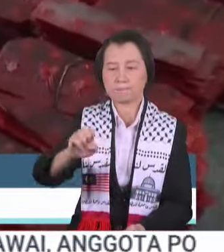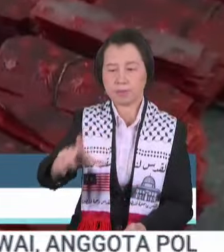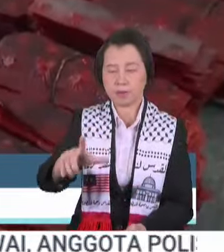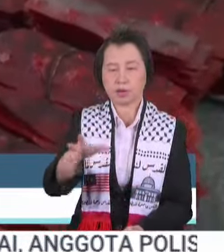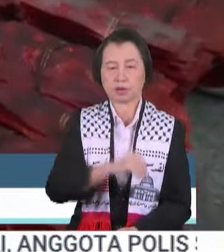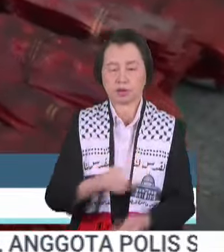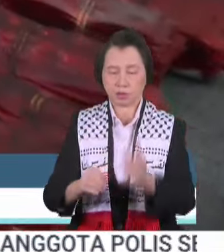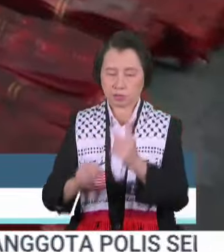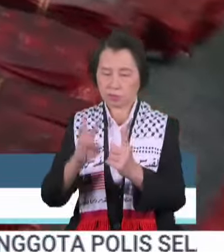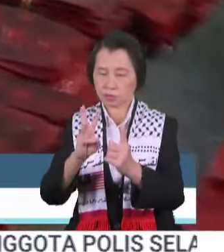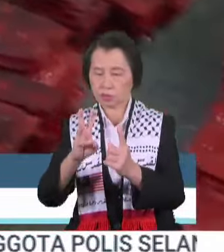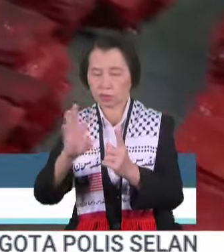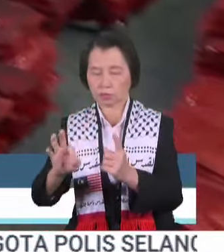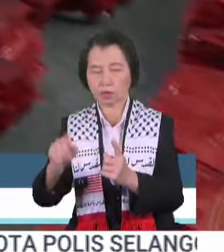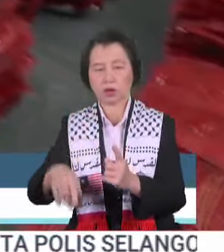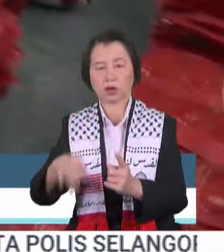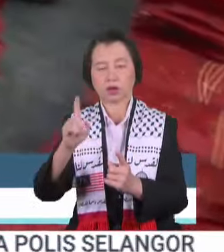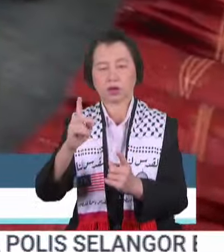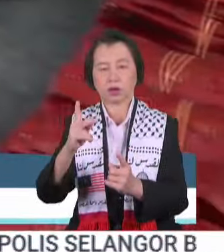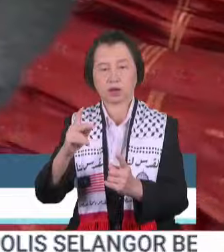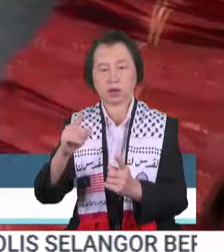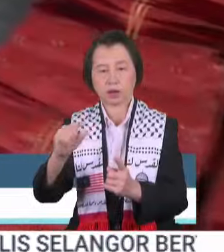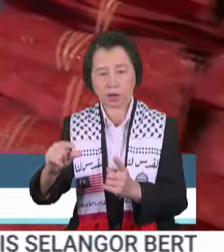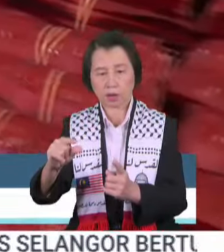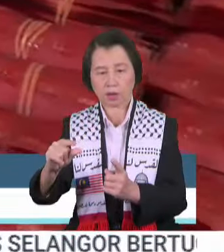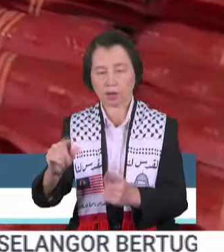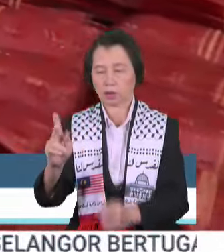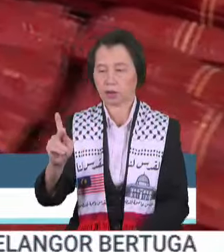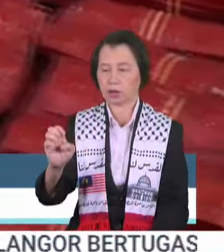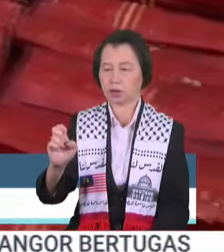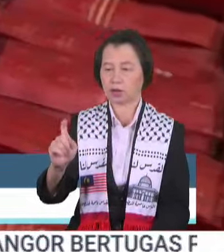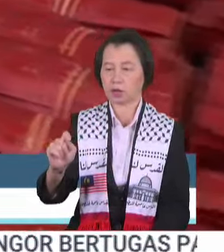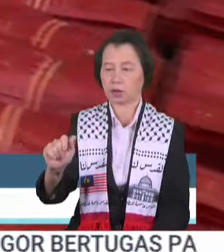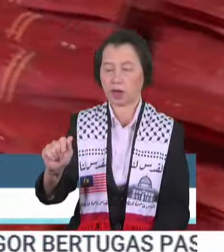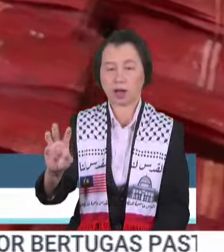dan 169.65 gram ketamin.